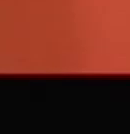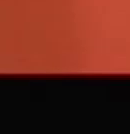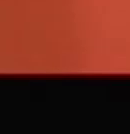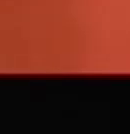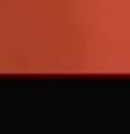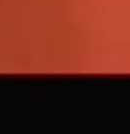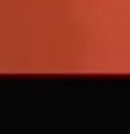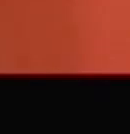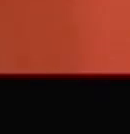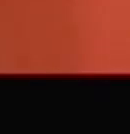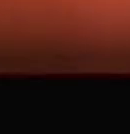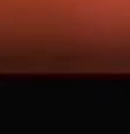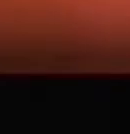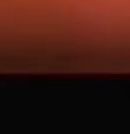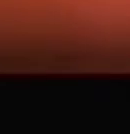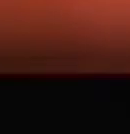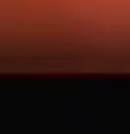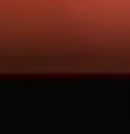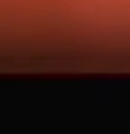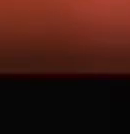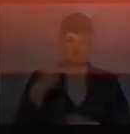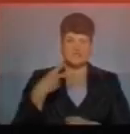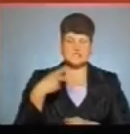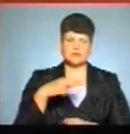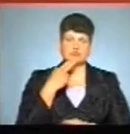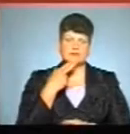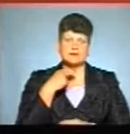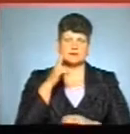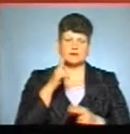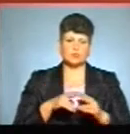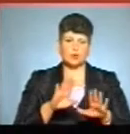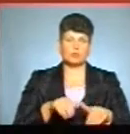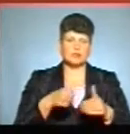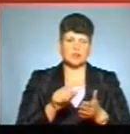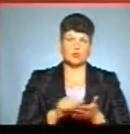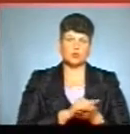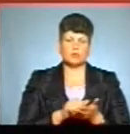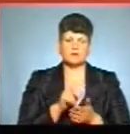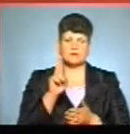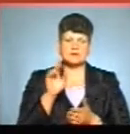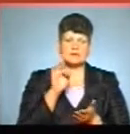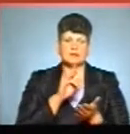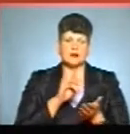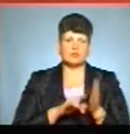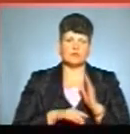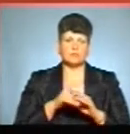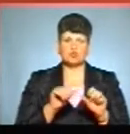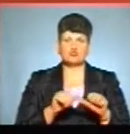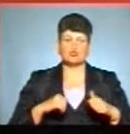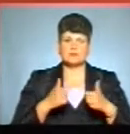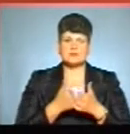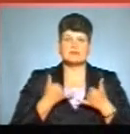Доброго вечора. В ефірі «Тема дня». 20 червня завершується подання документів до Центральної виборчої комісії